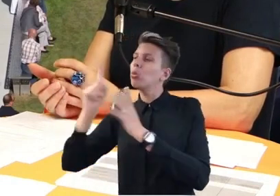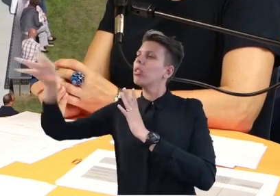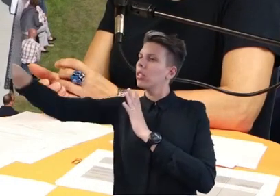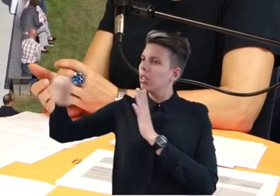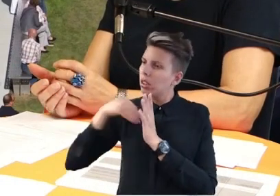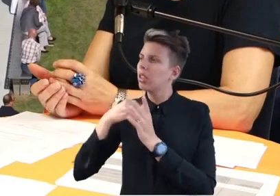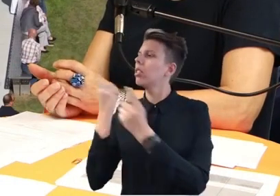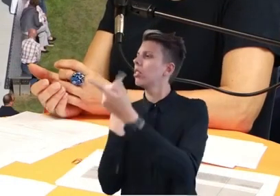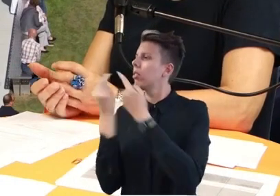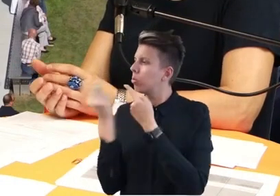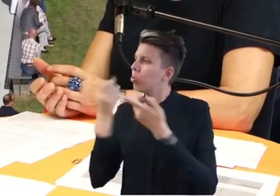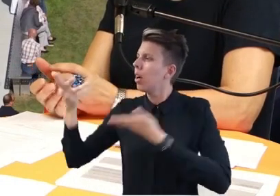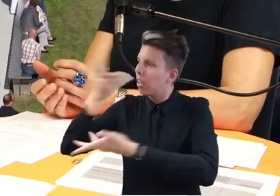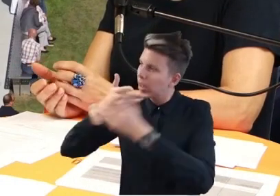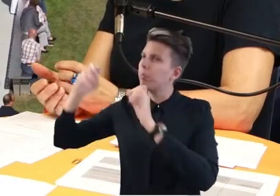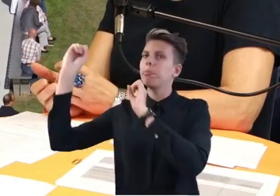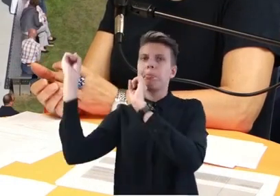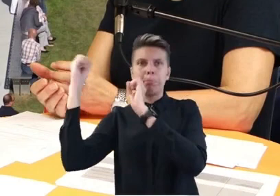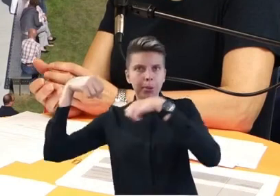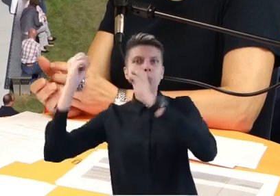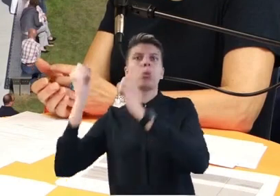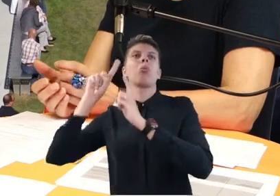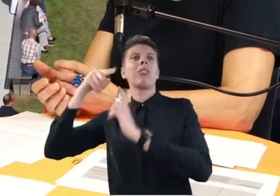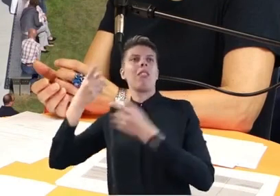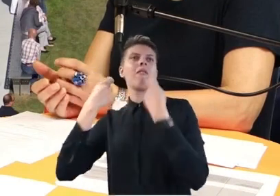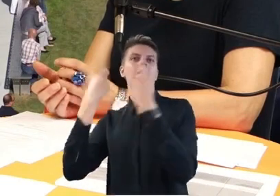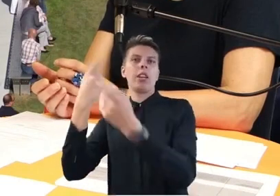Beschaffungsmaßnahmen durchführen und letztendlich dann die Fahrzeuge an die